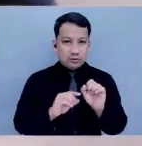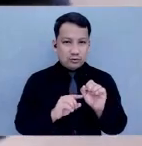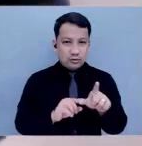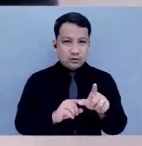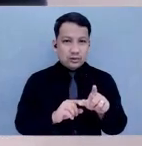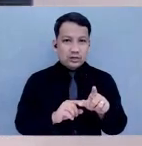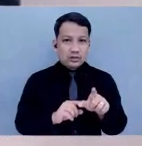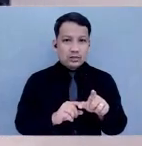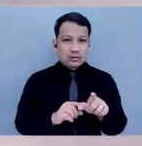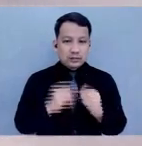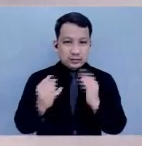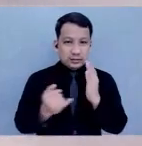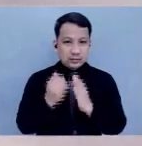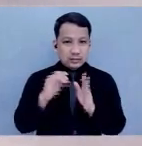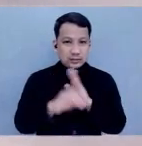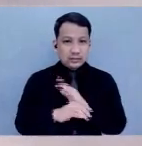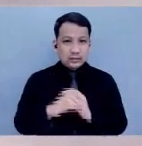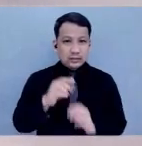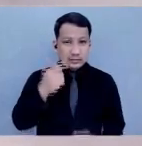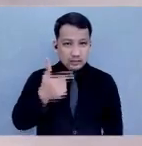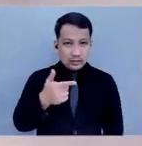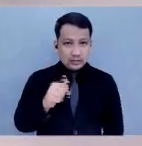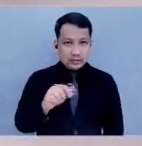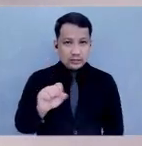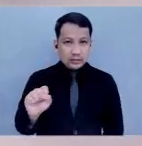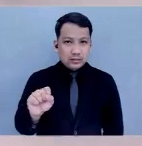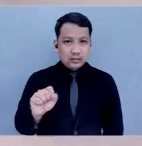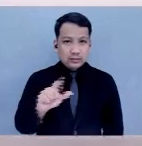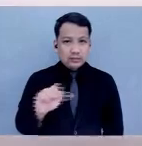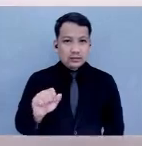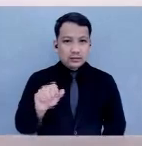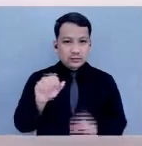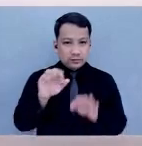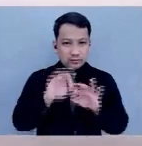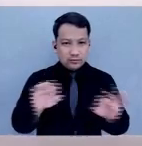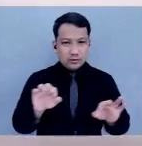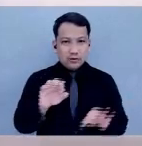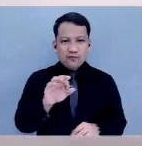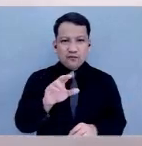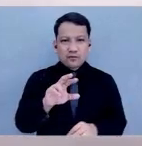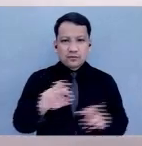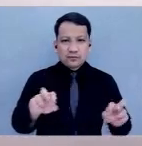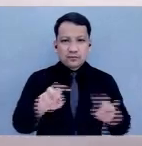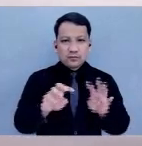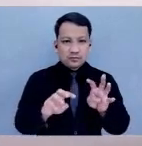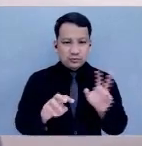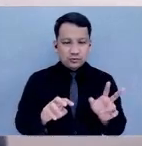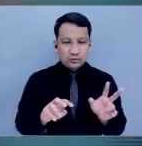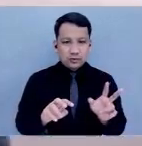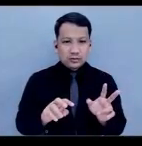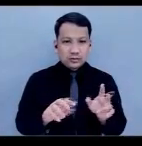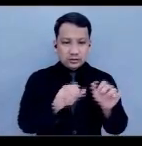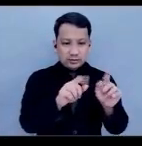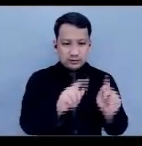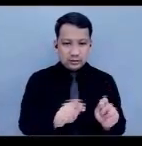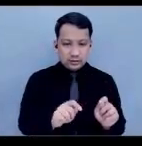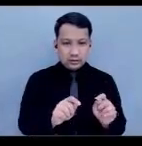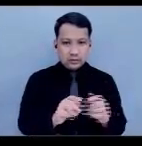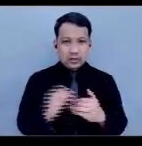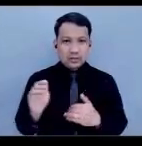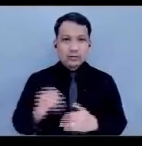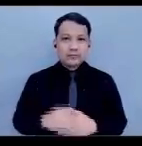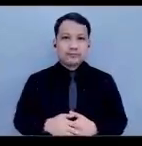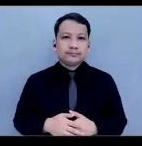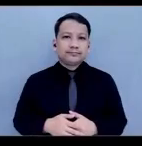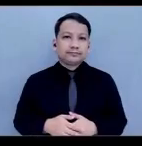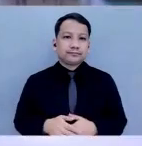giorno na si Gus Abelgas sa Forensics. 4:30 PM yan every Saturday. At